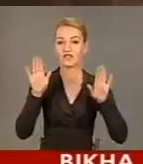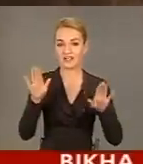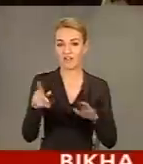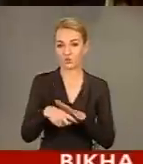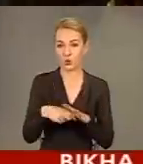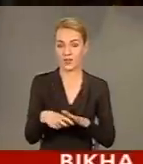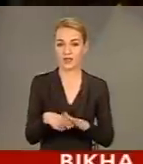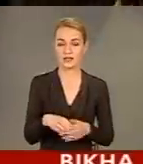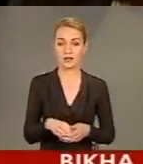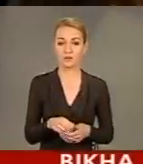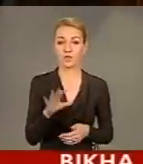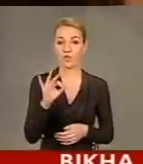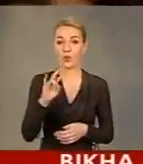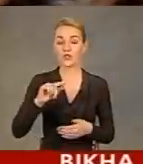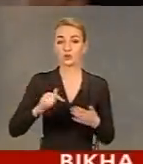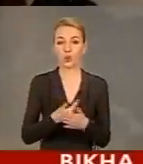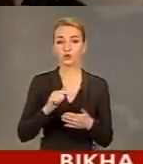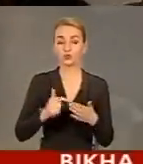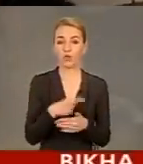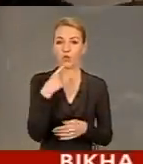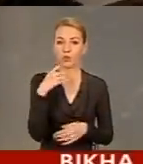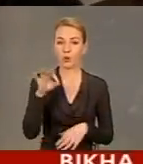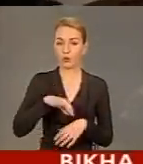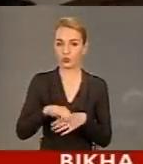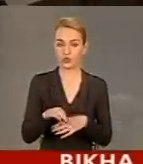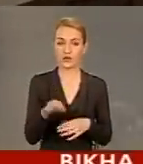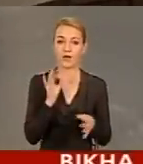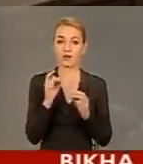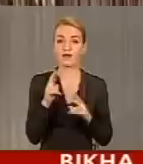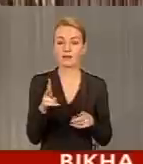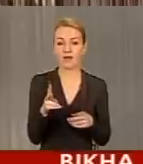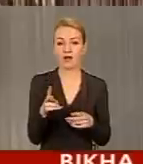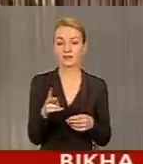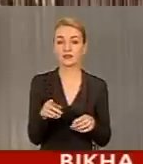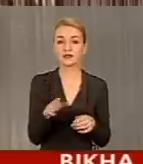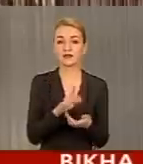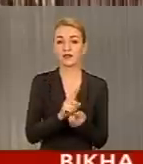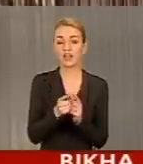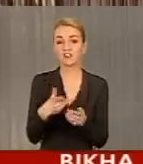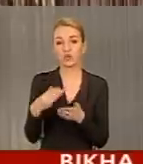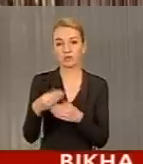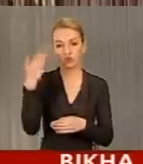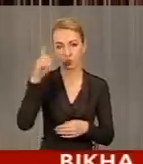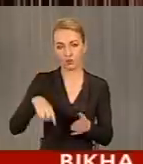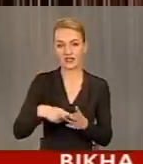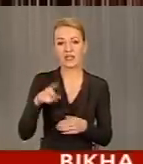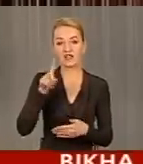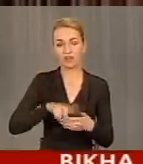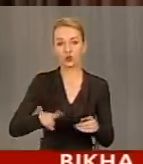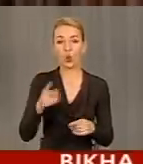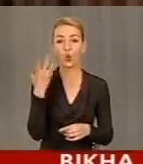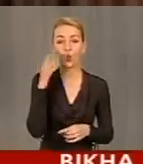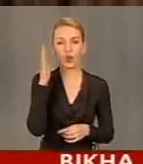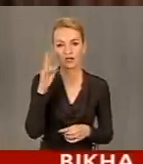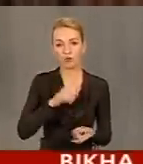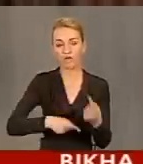в Донецьку. Вони знову і знову говорять про болюче і радяться, як стати своїм у ще чужому місті. І вірять, що колись таки повернуться додому